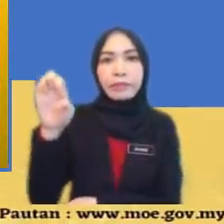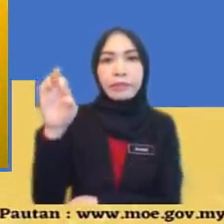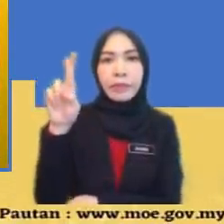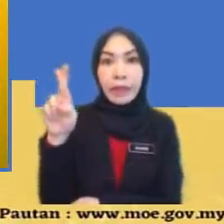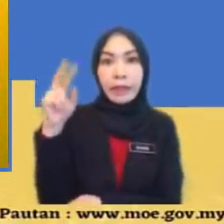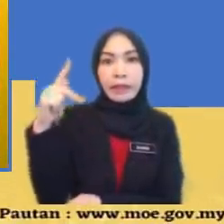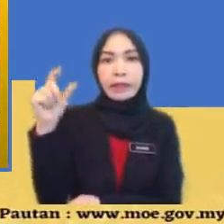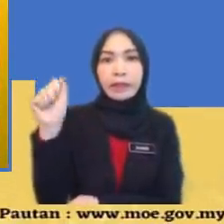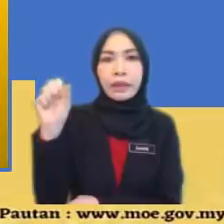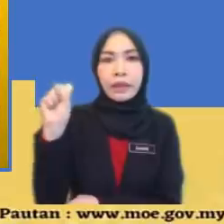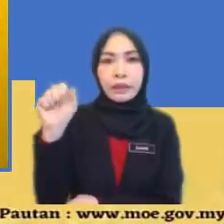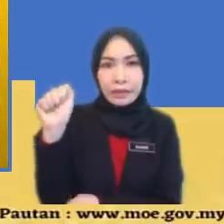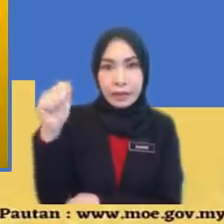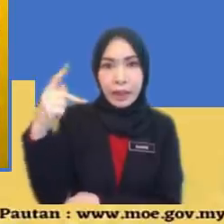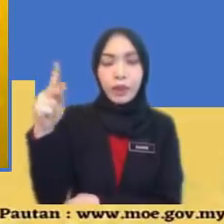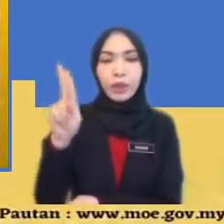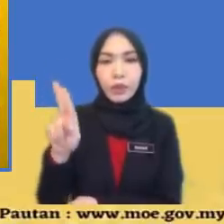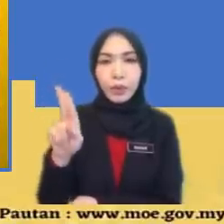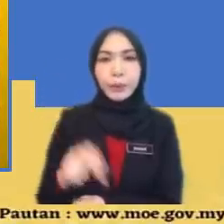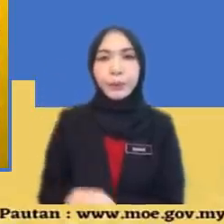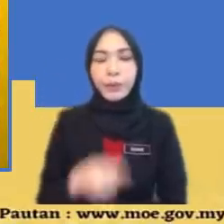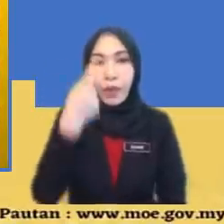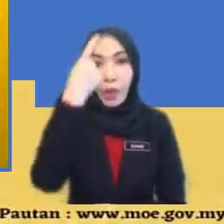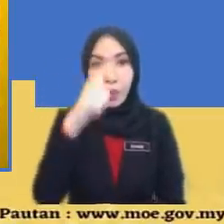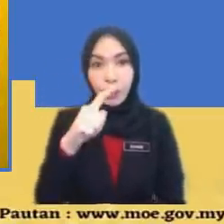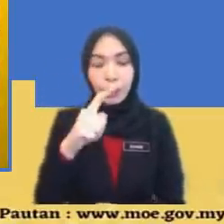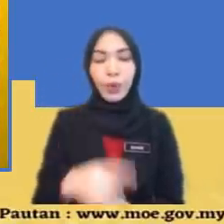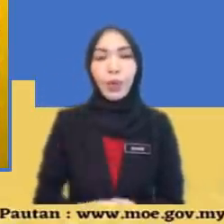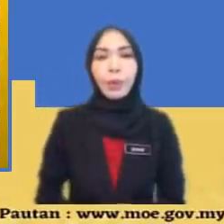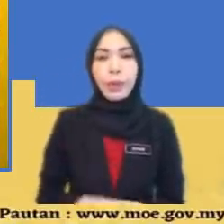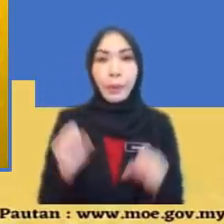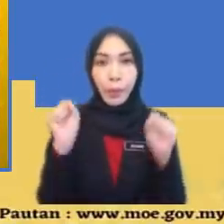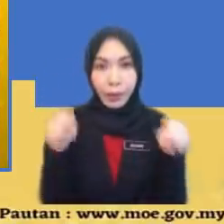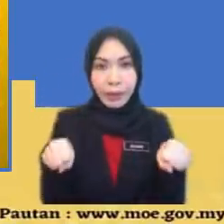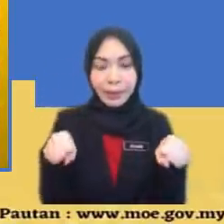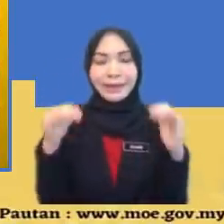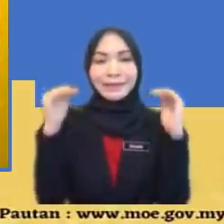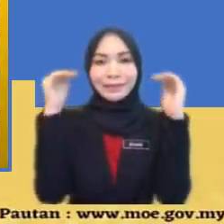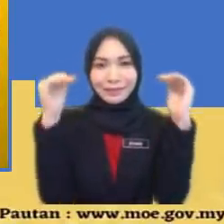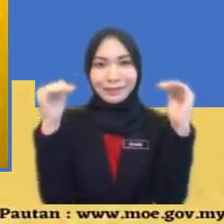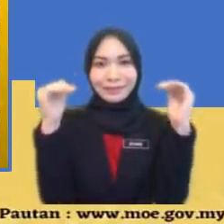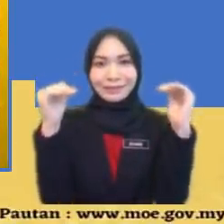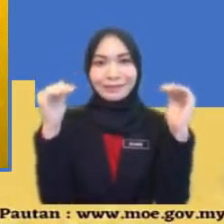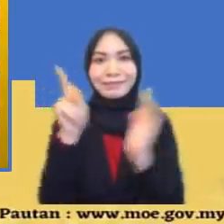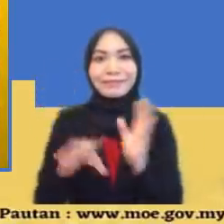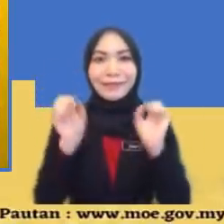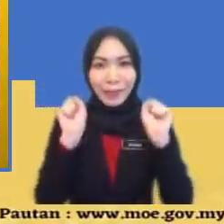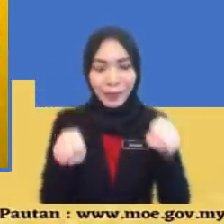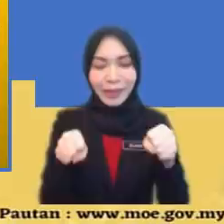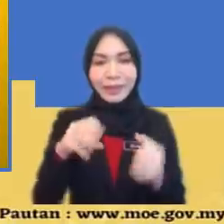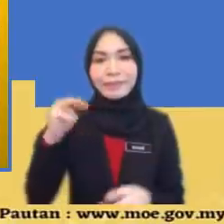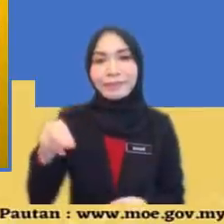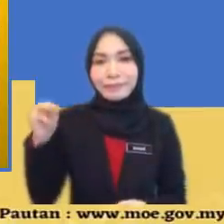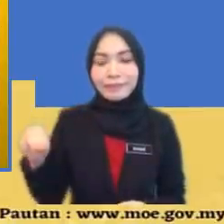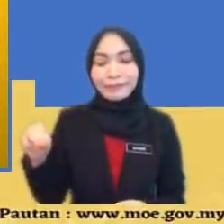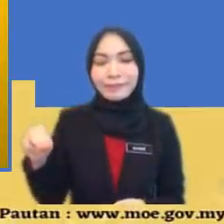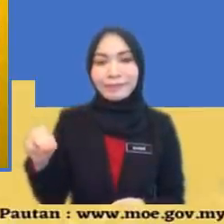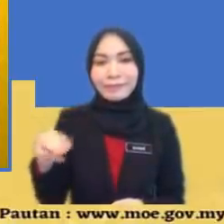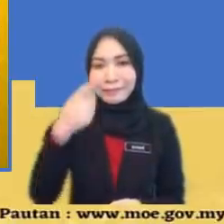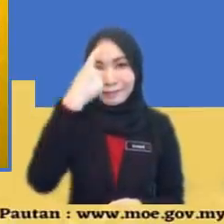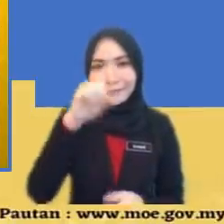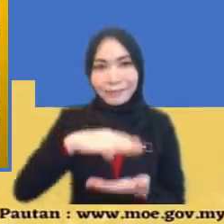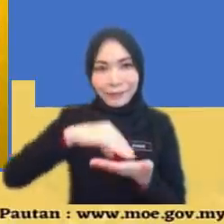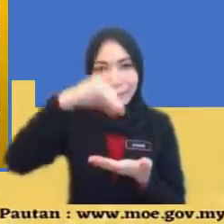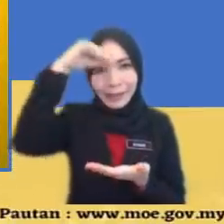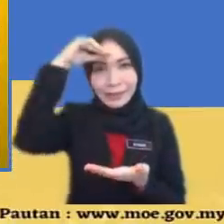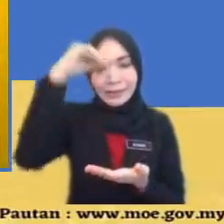menyeluruh dalam UC punthuk memulihkan tahap penguasaan murid terhadap pembelajaran mereka ini